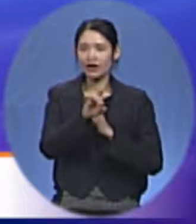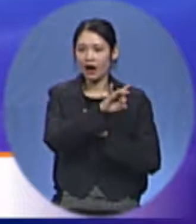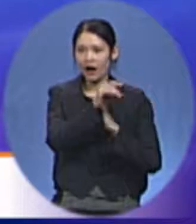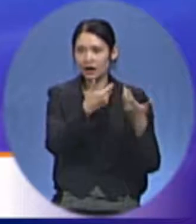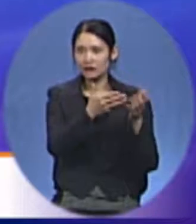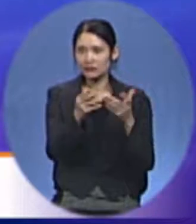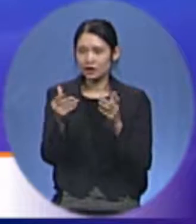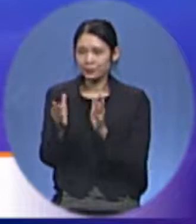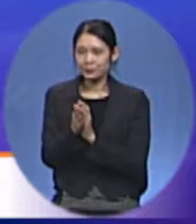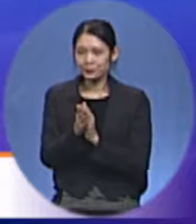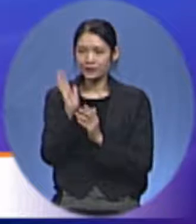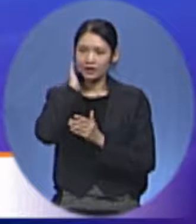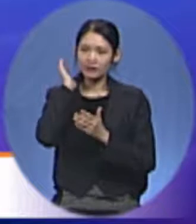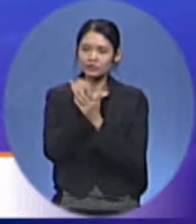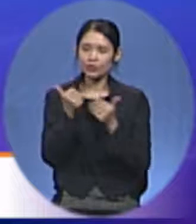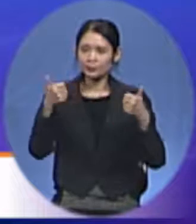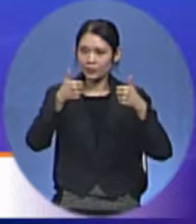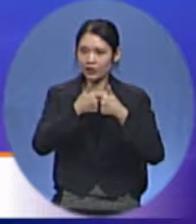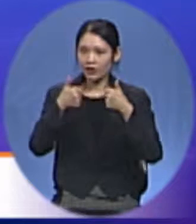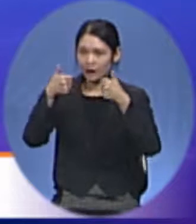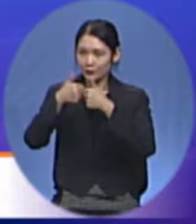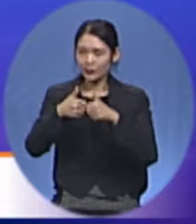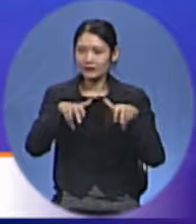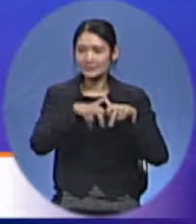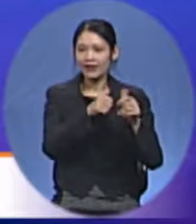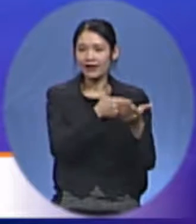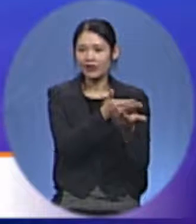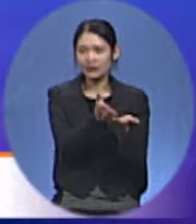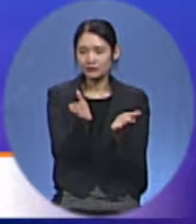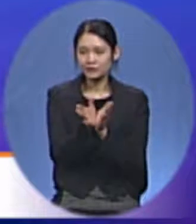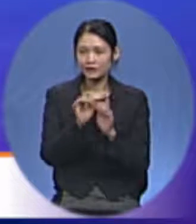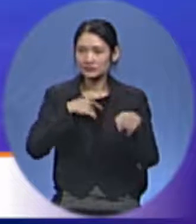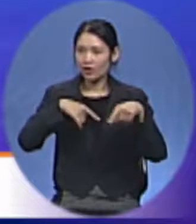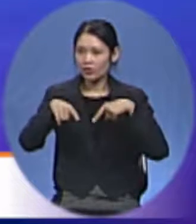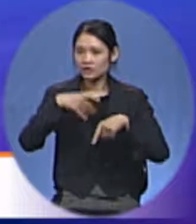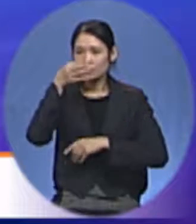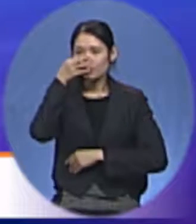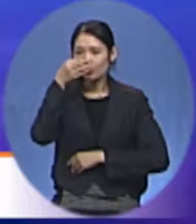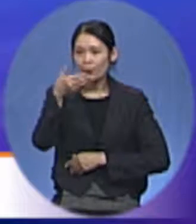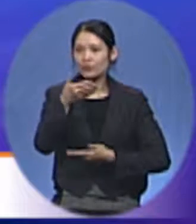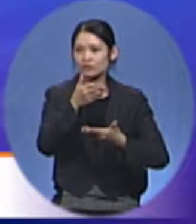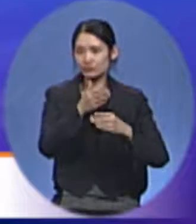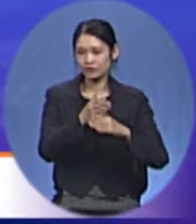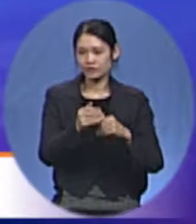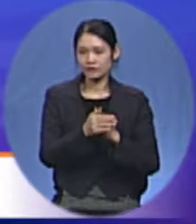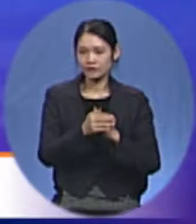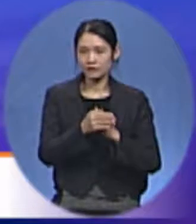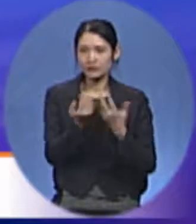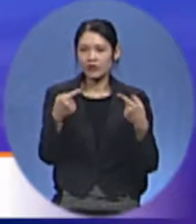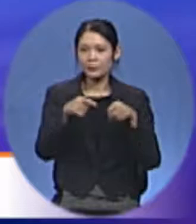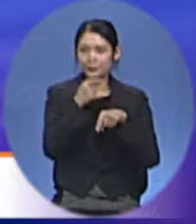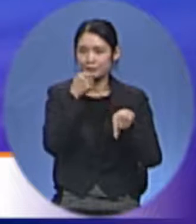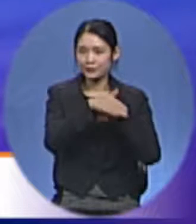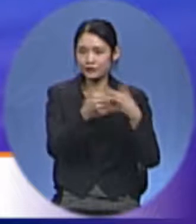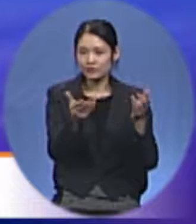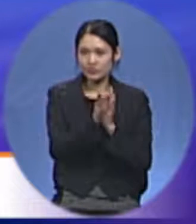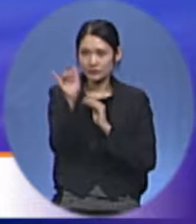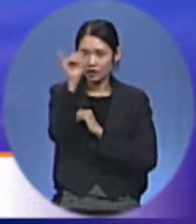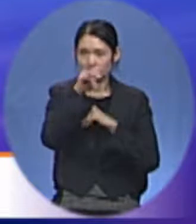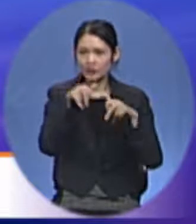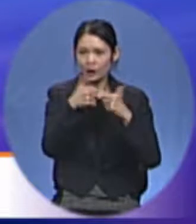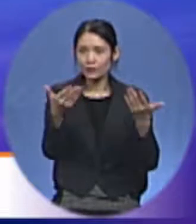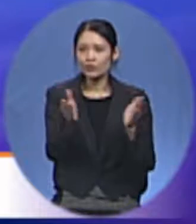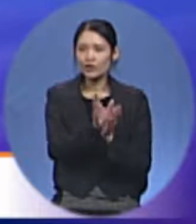정당별 대선 경선 후보별 장애계 정책도 속속 윤곽을 보이고 있는데요. 더불어민주당이 전국